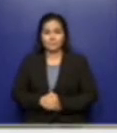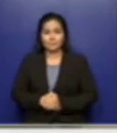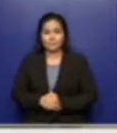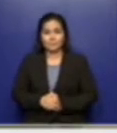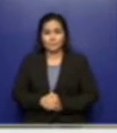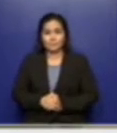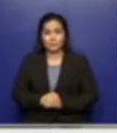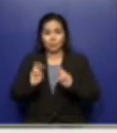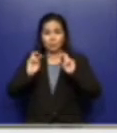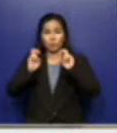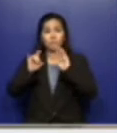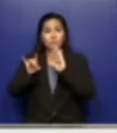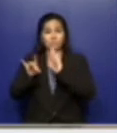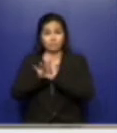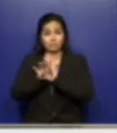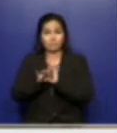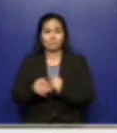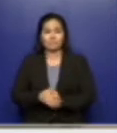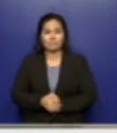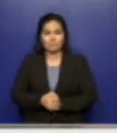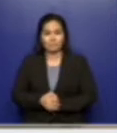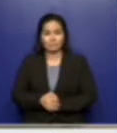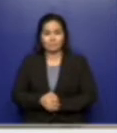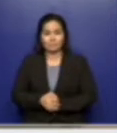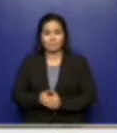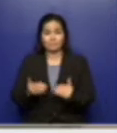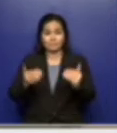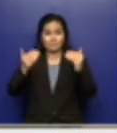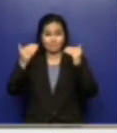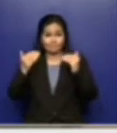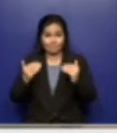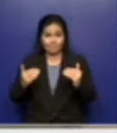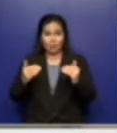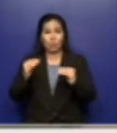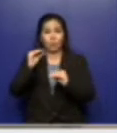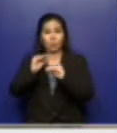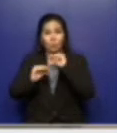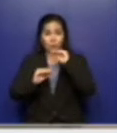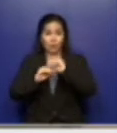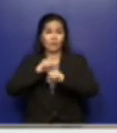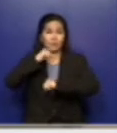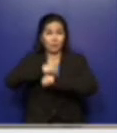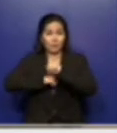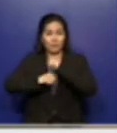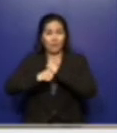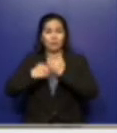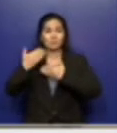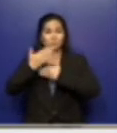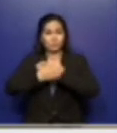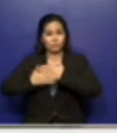เรื่องสุดท้ายครับคือถัดต่อไปครับเรื่องโครงการสร้างทาง